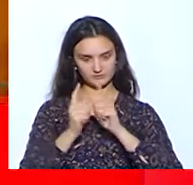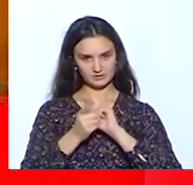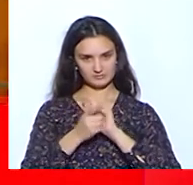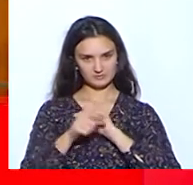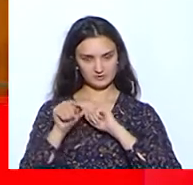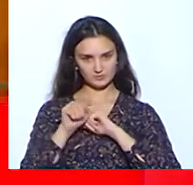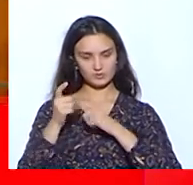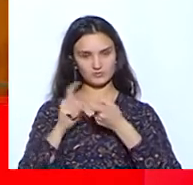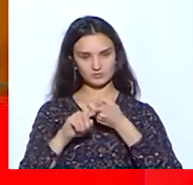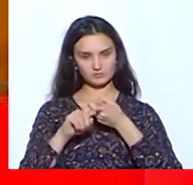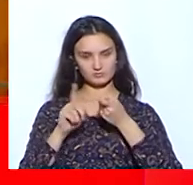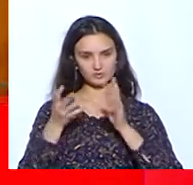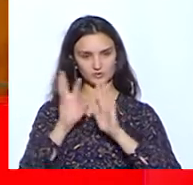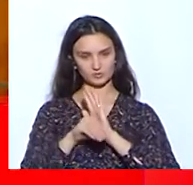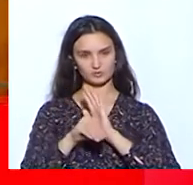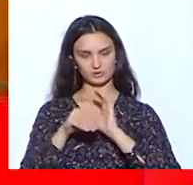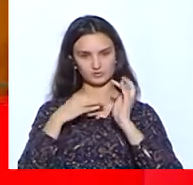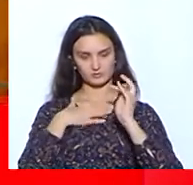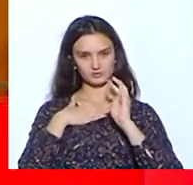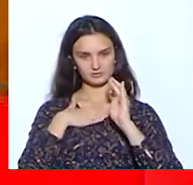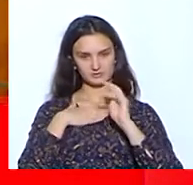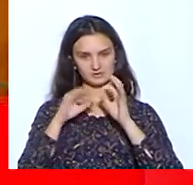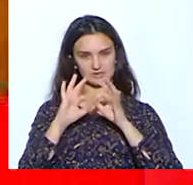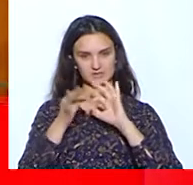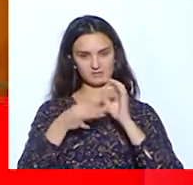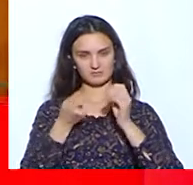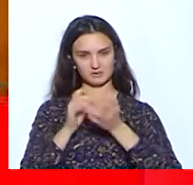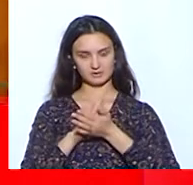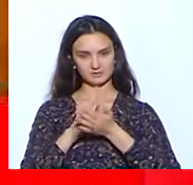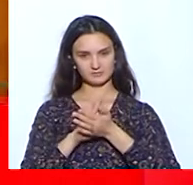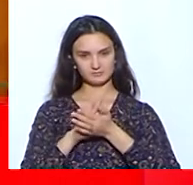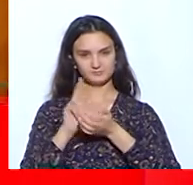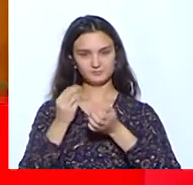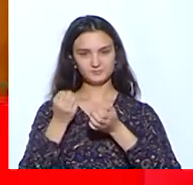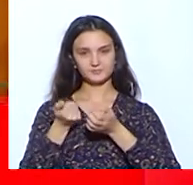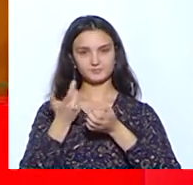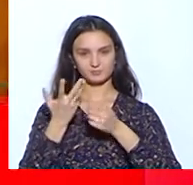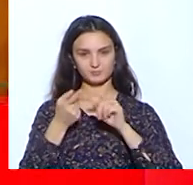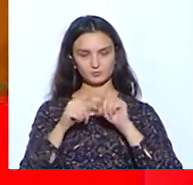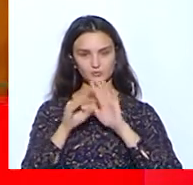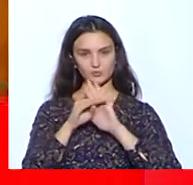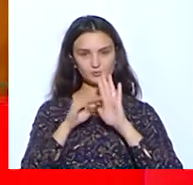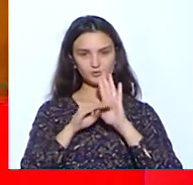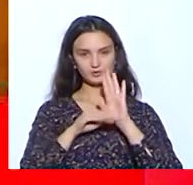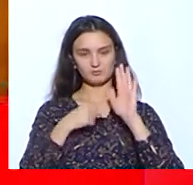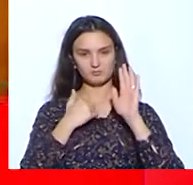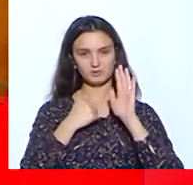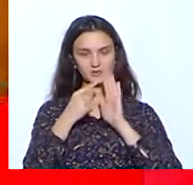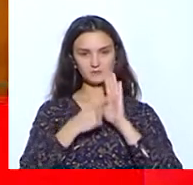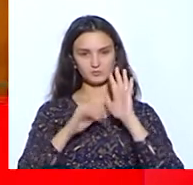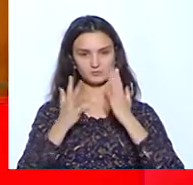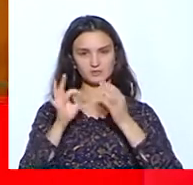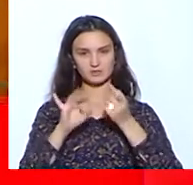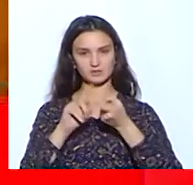ცვლილებასაც უკავშირდება, რომელშიც ჩართულია ჩვენი ნაწლავის ბაქტერიები. და კიდევ რამდენიმე კომპონენტი, რომელიც მე მინდა ამ